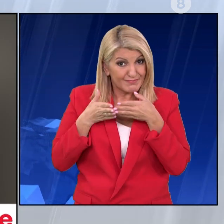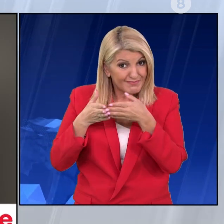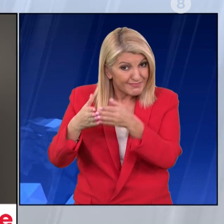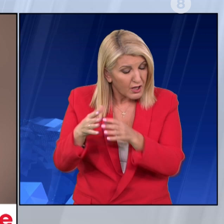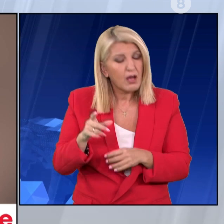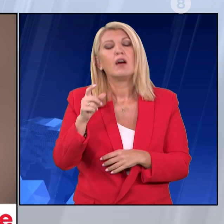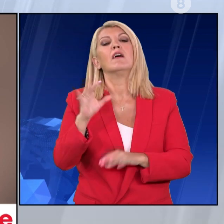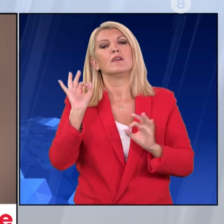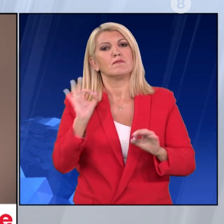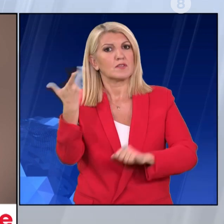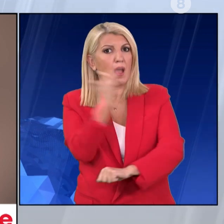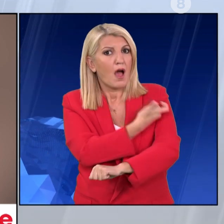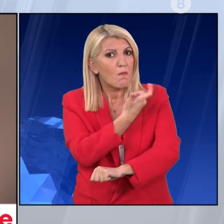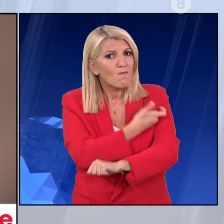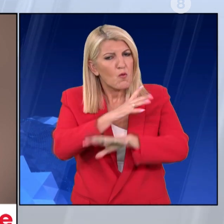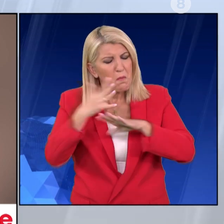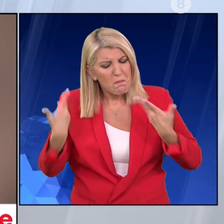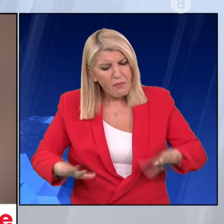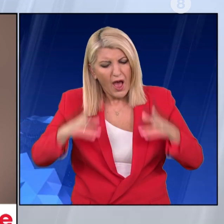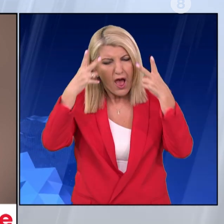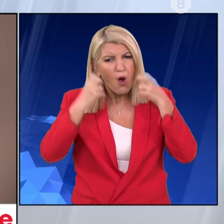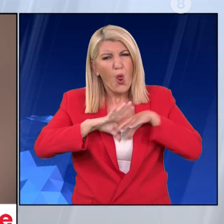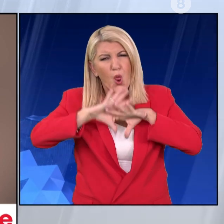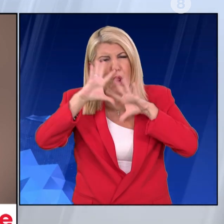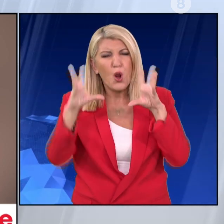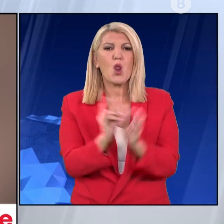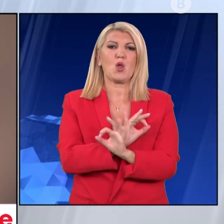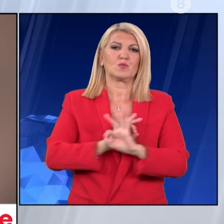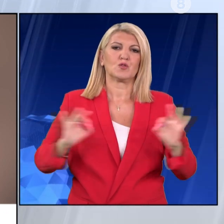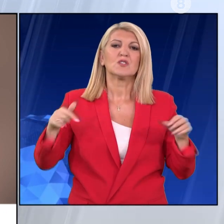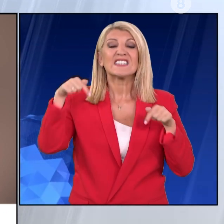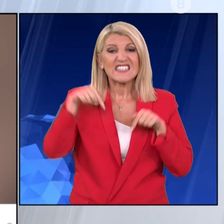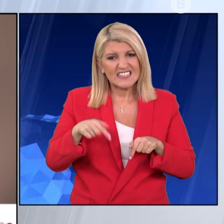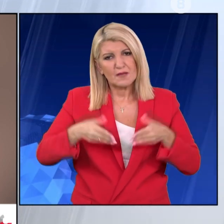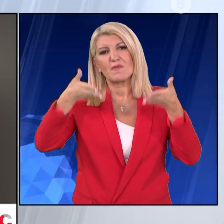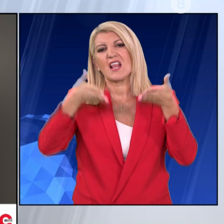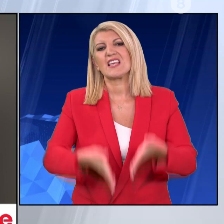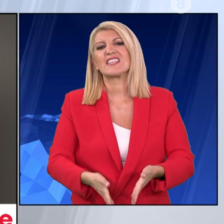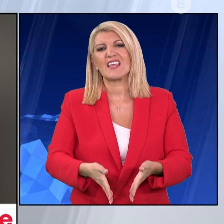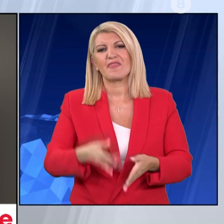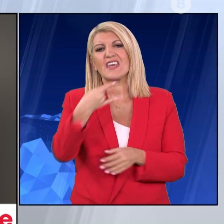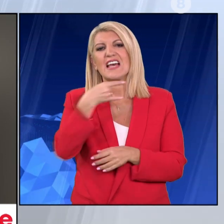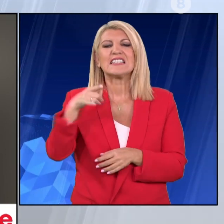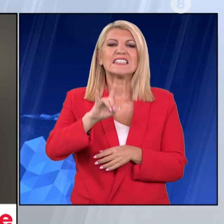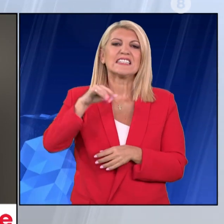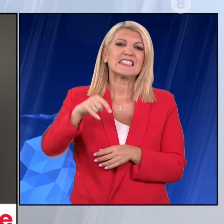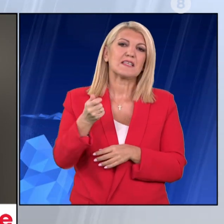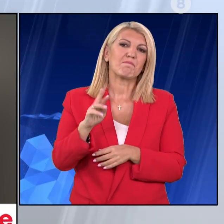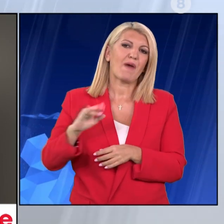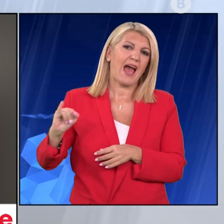βαρύς και ανείπωτος σήμερα στις 5:00 το απόγευμα θα τελεστεί η κηδεία της στο χωριό ζιπάρι του νησιού